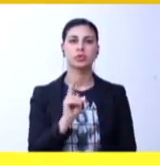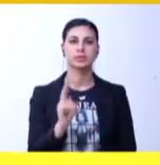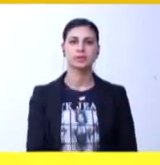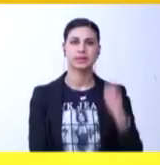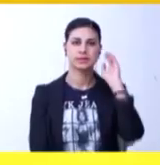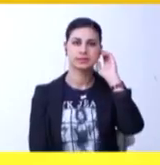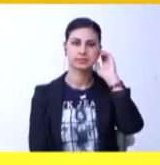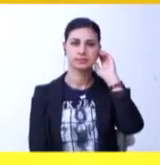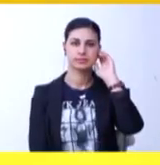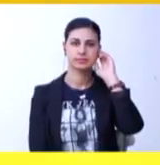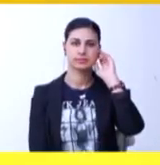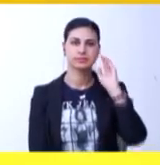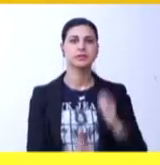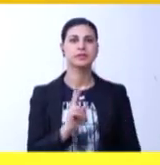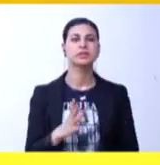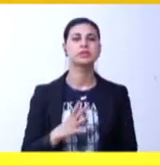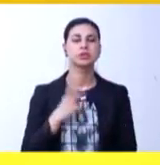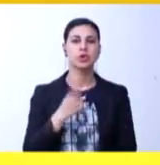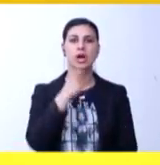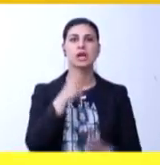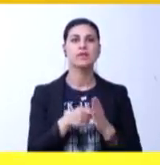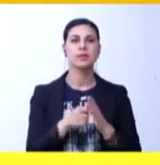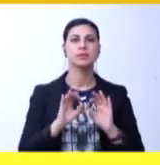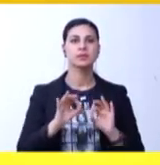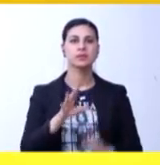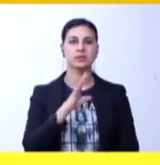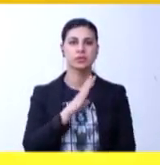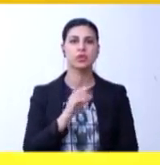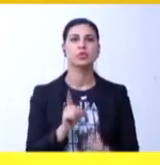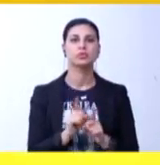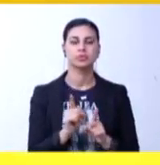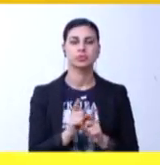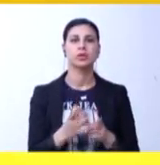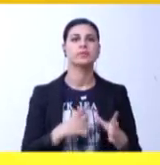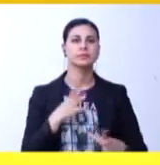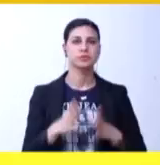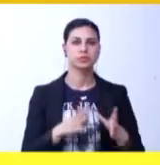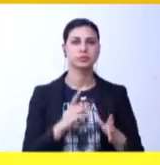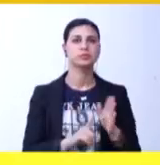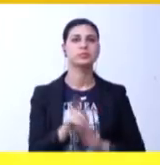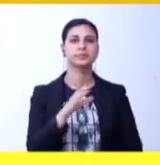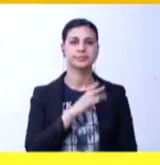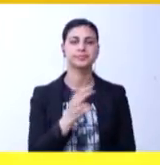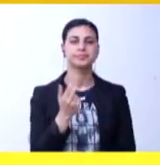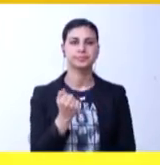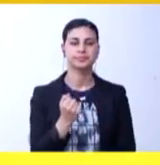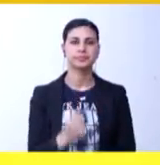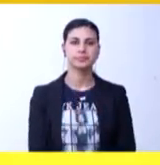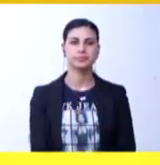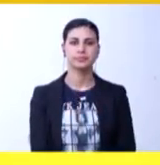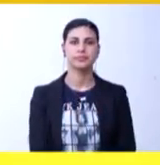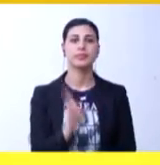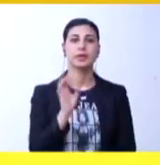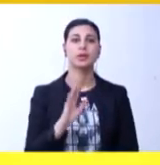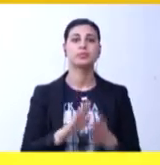აქვთ მაღალი სპორტული აქტივობა. გქონდა კვებითი რეკომენდაციები, გქონდა რასაკვირველია ფიზიკური აქტივობიდან გამომდინარე რეკომენდაციები,